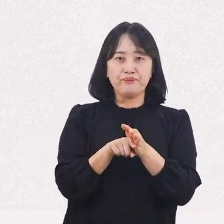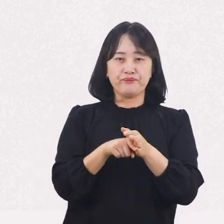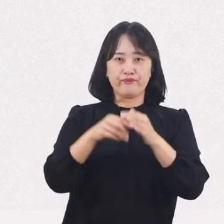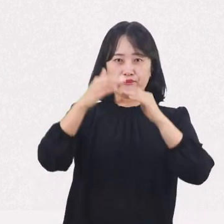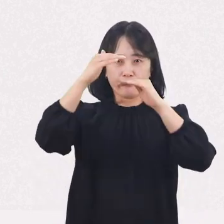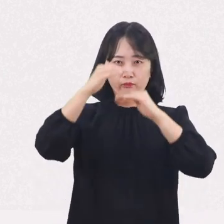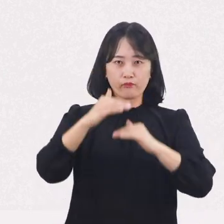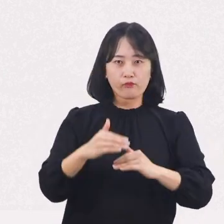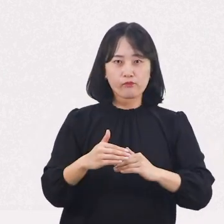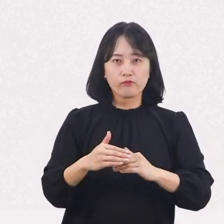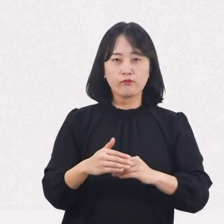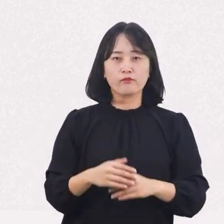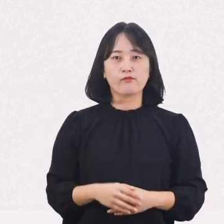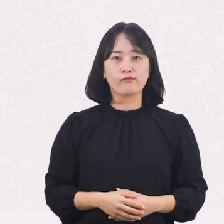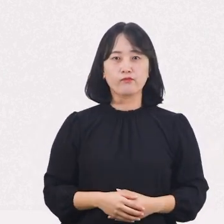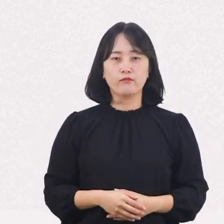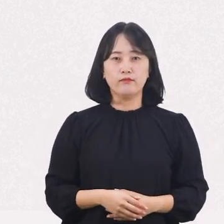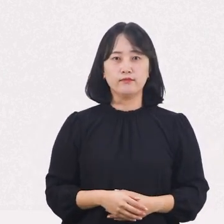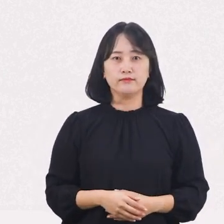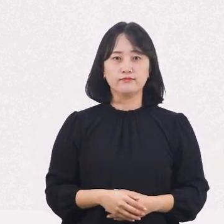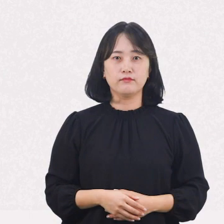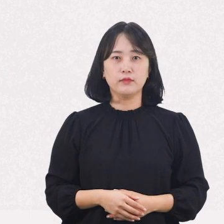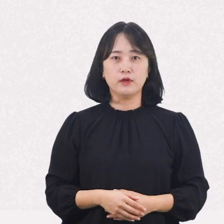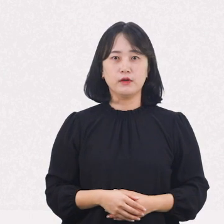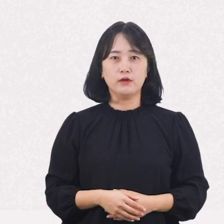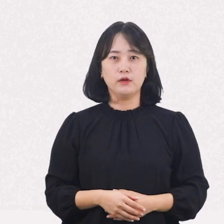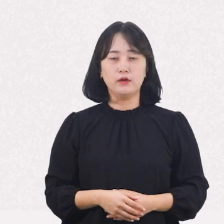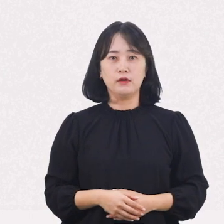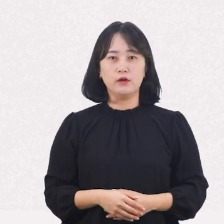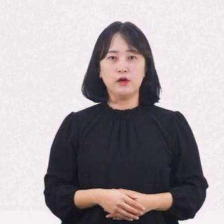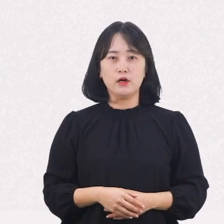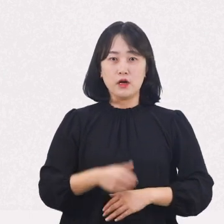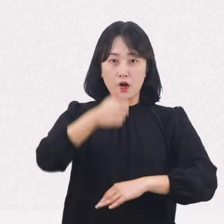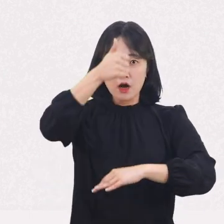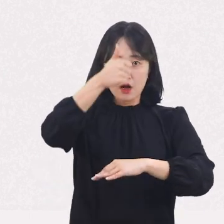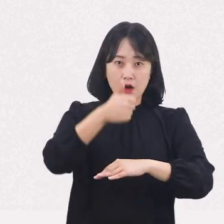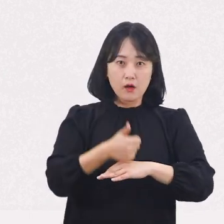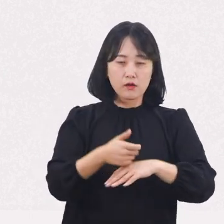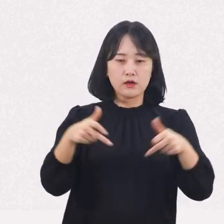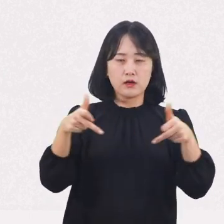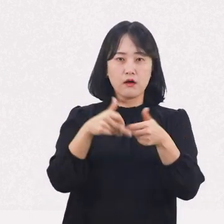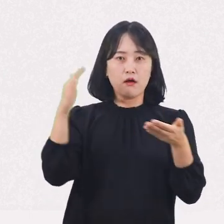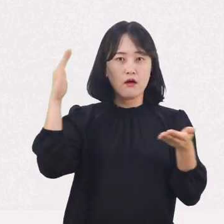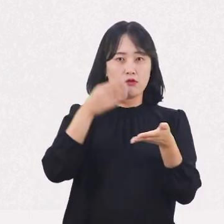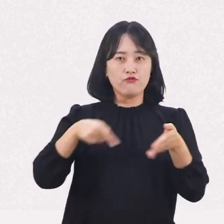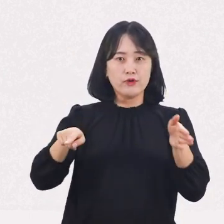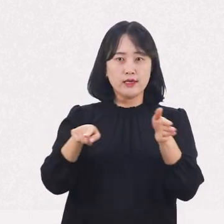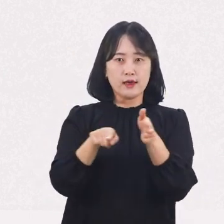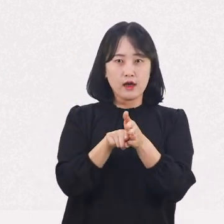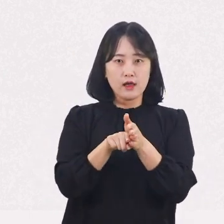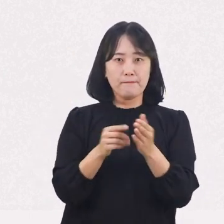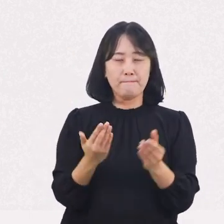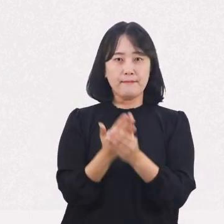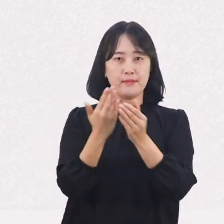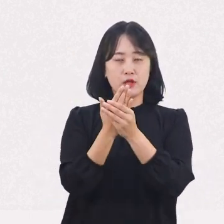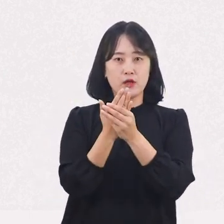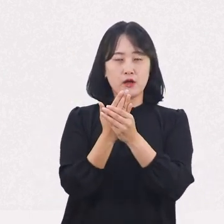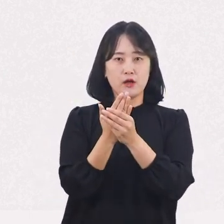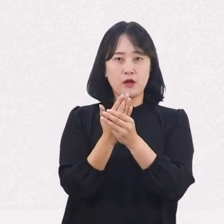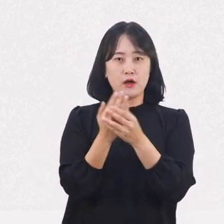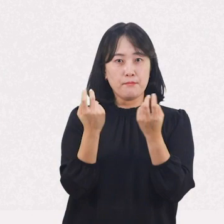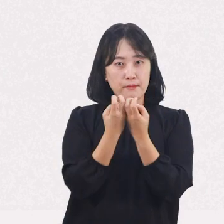범주를 분석도구로 활용하여 분석하였고 분석 결과를 토대로 장애 학생을 위한 세계시민교육 발전